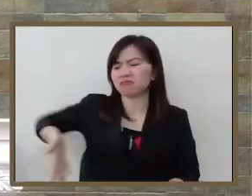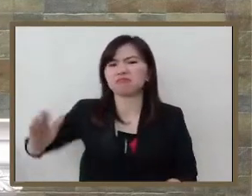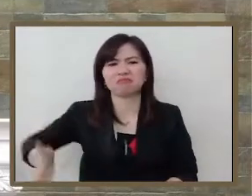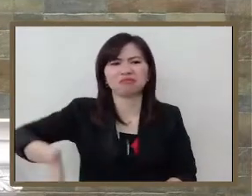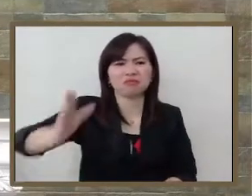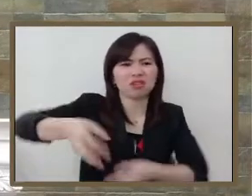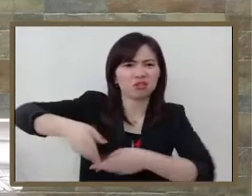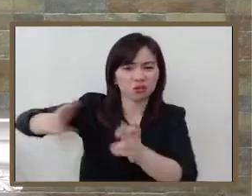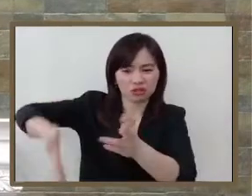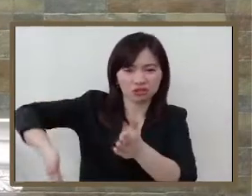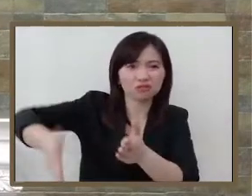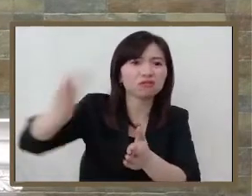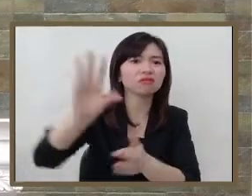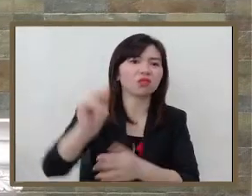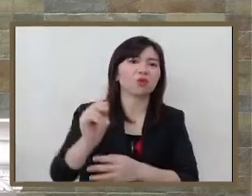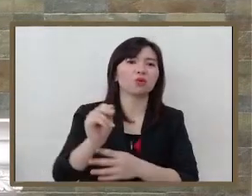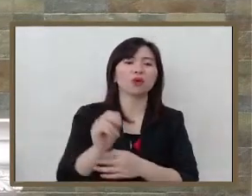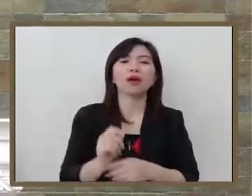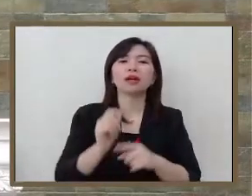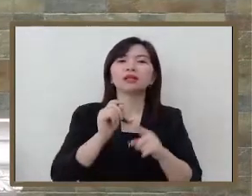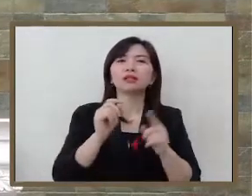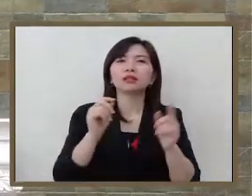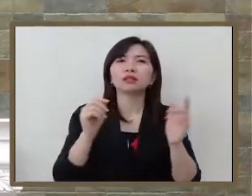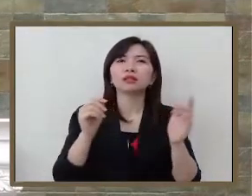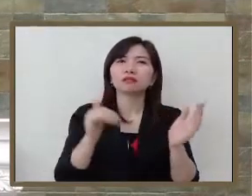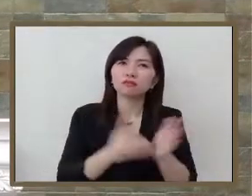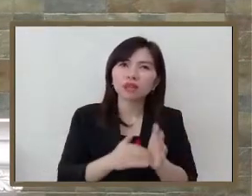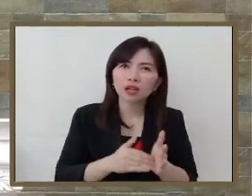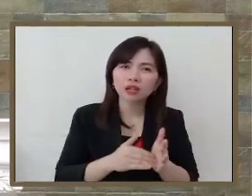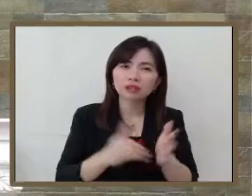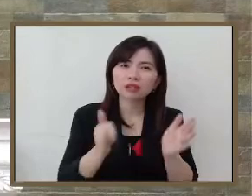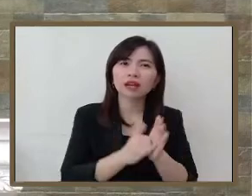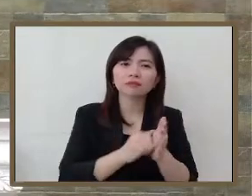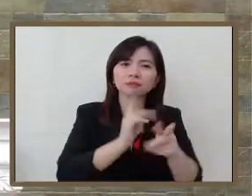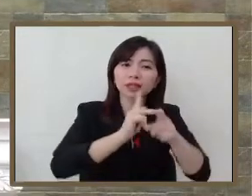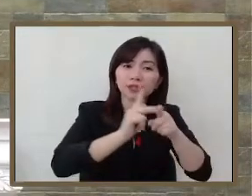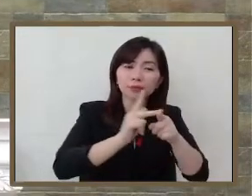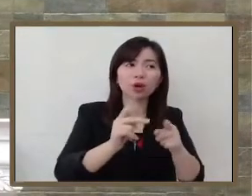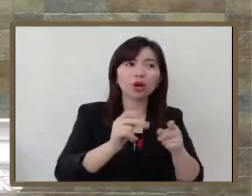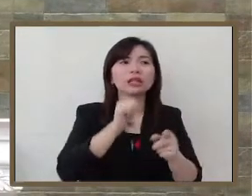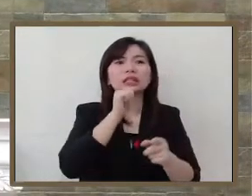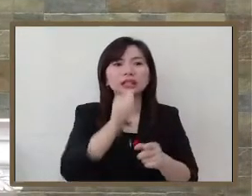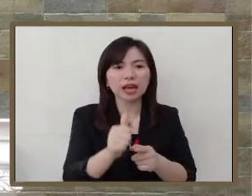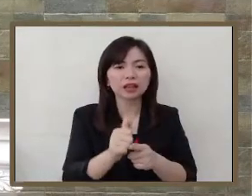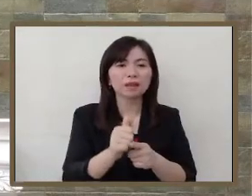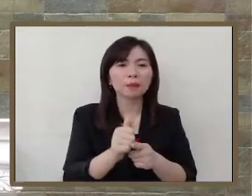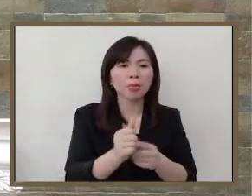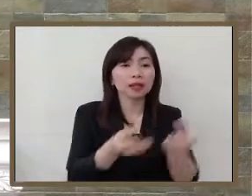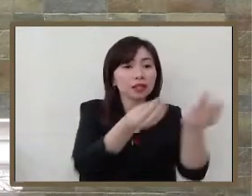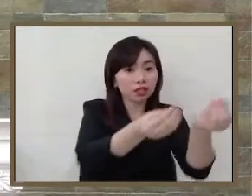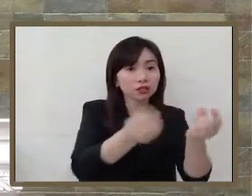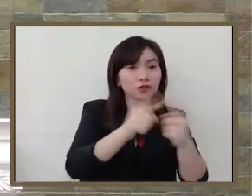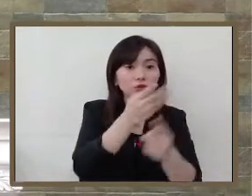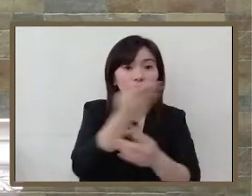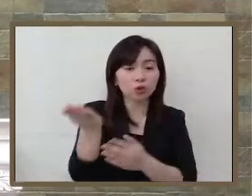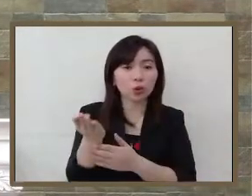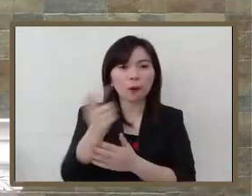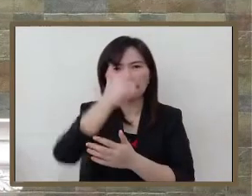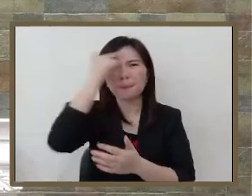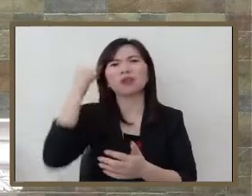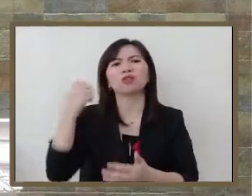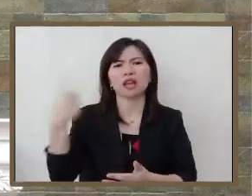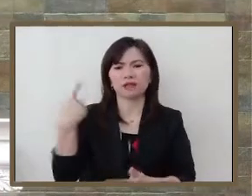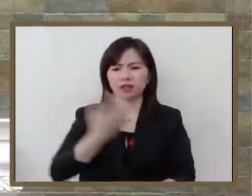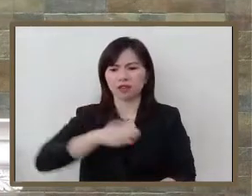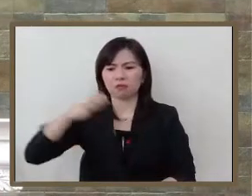naubo, na nabuo dahil umiyak ang pastor mo. Hindi yan, kapatid, na ang prinsip, ang totoong prinsipyo